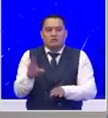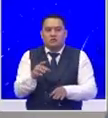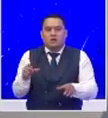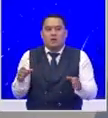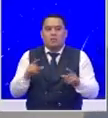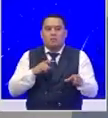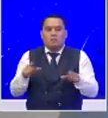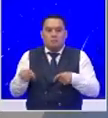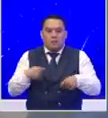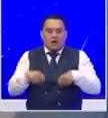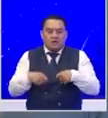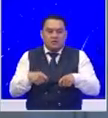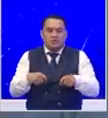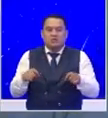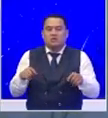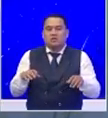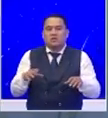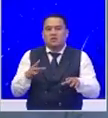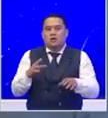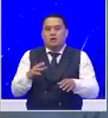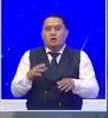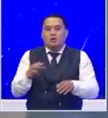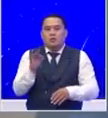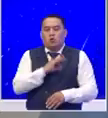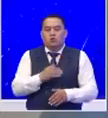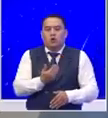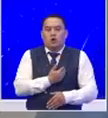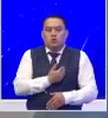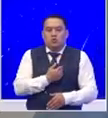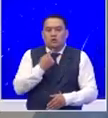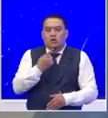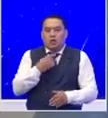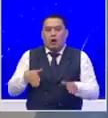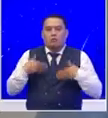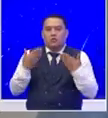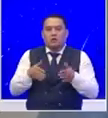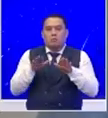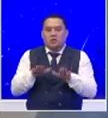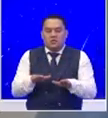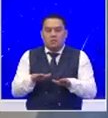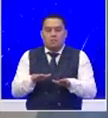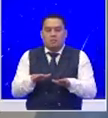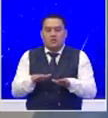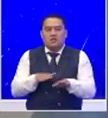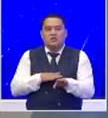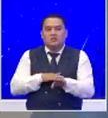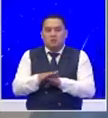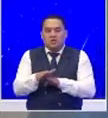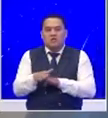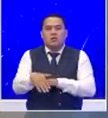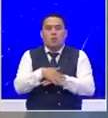дома. Вот. Пользуясь случаем, я хотел обратиться к местным исполнительным